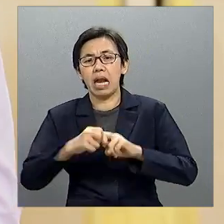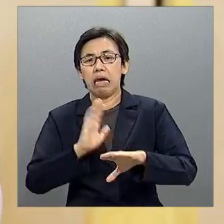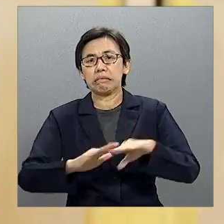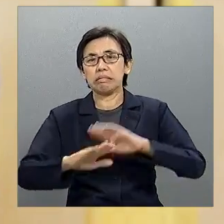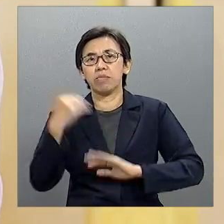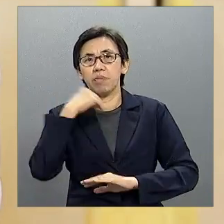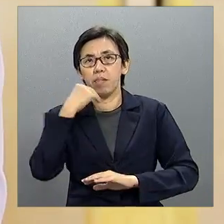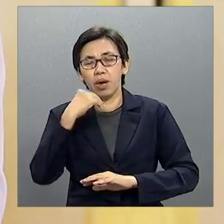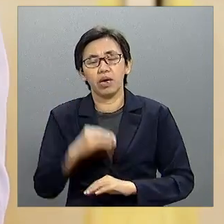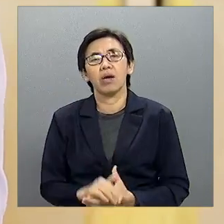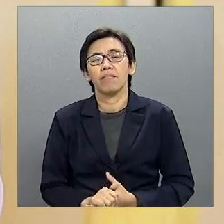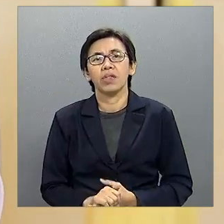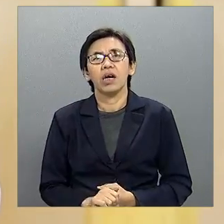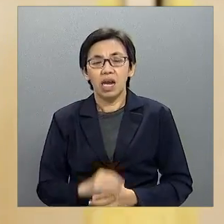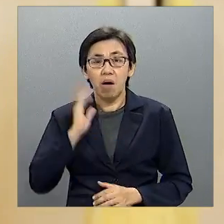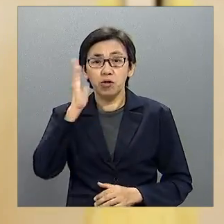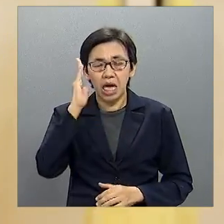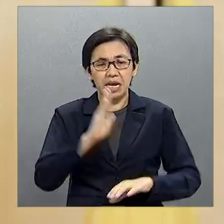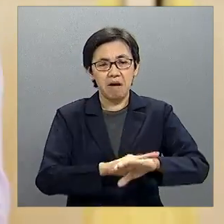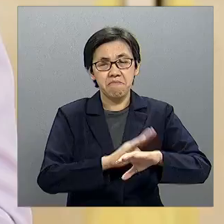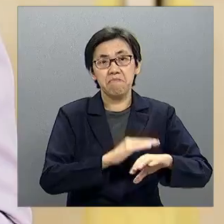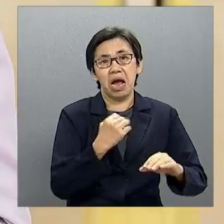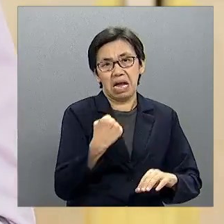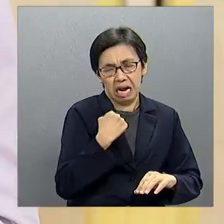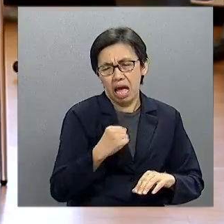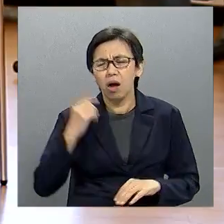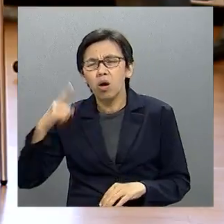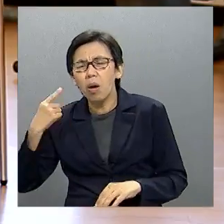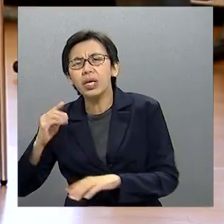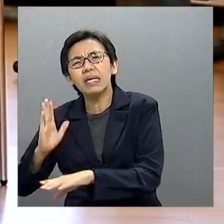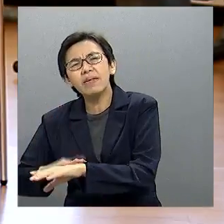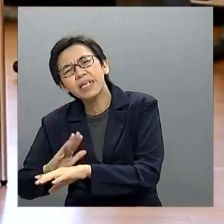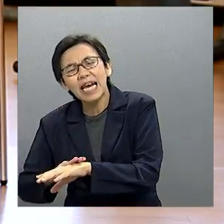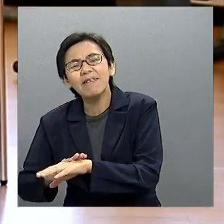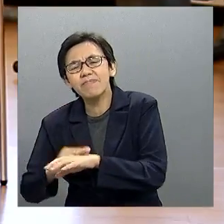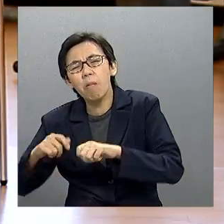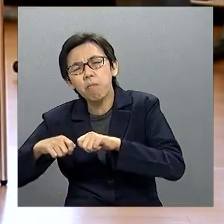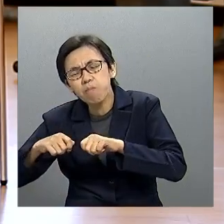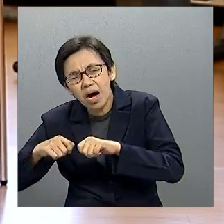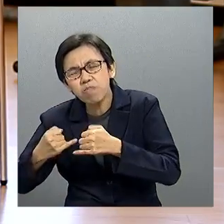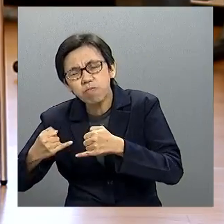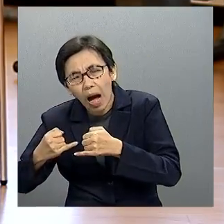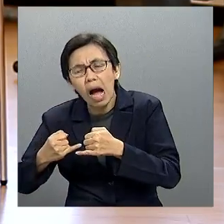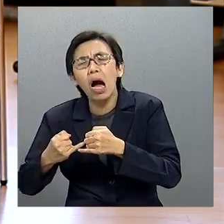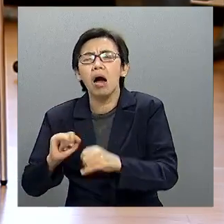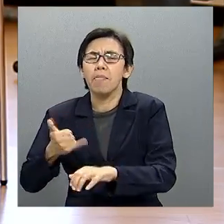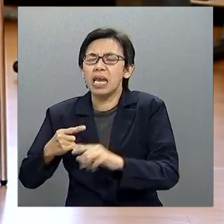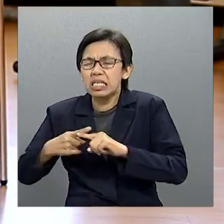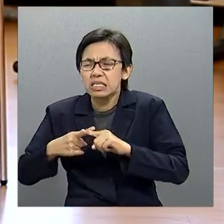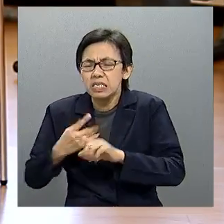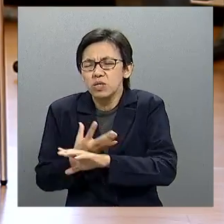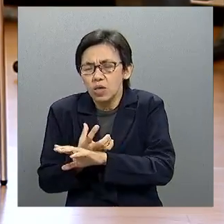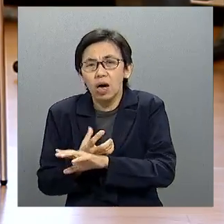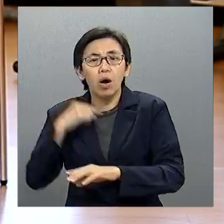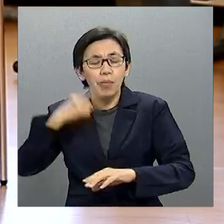ายเพราะฉะนั้นด้วยความแข็งแรงที่น้อยกว่าเนี่ยครับก็ส่งเสริมให้เกิดการบาดเจ็บที่ง่ายกว่านะครับแล้วนอกจากนั้นเนี่ยเขาเรียกในสตรีตั้งครรภ์น ะ ก็มีโ